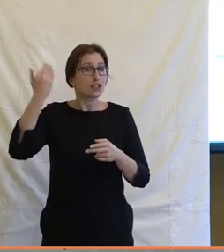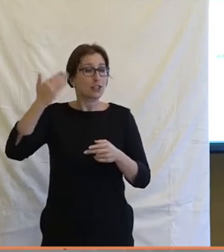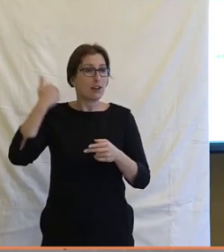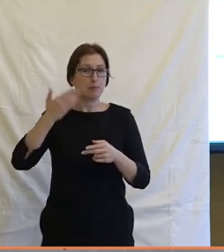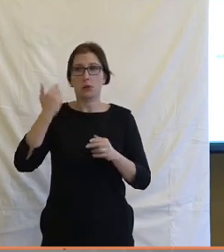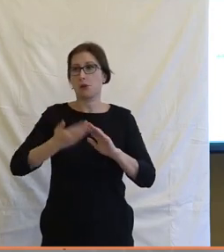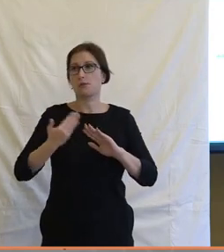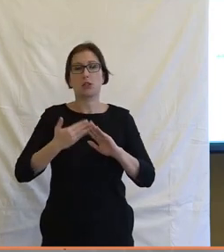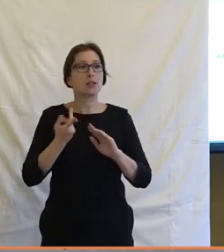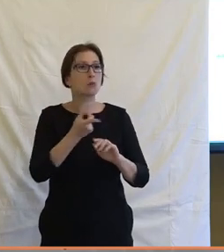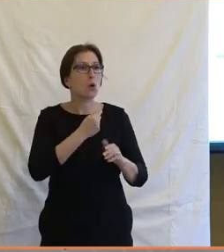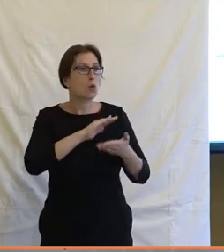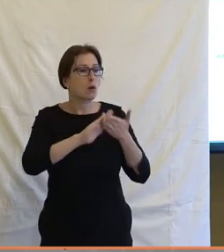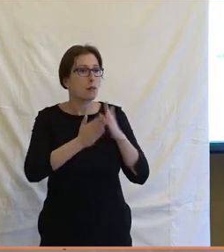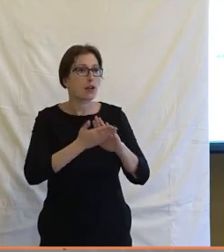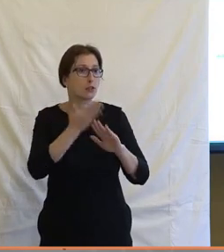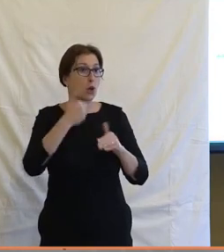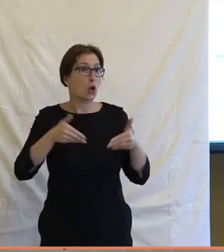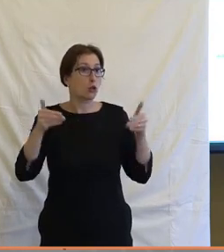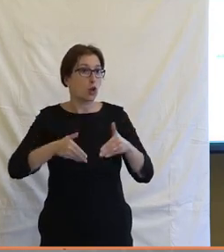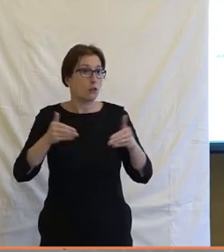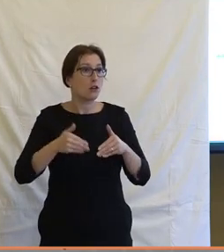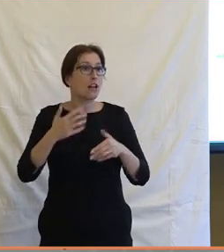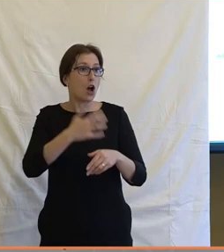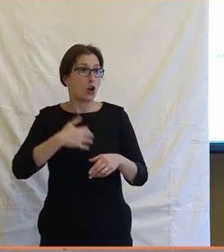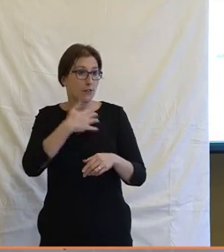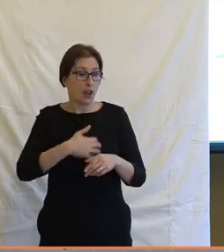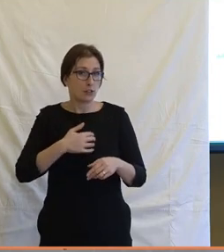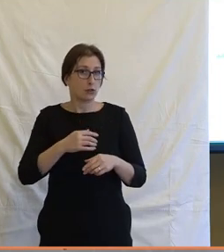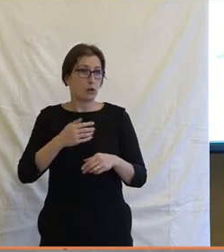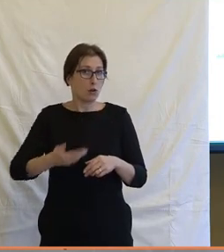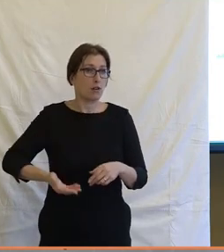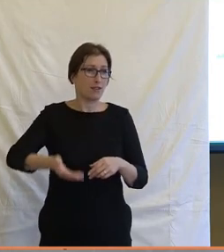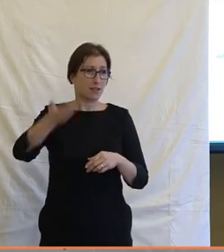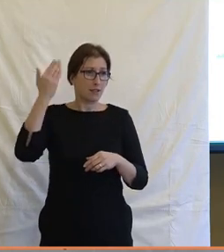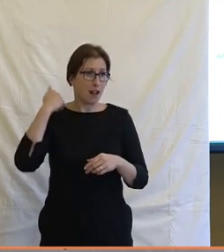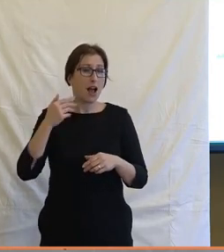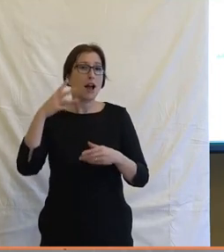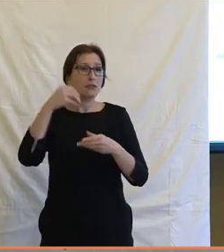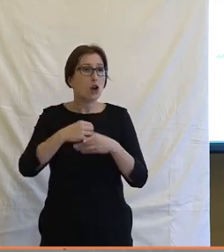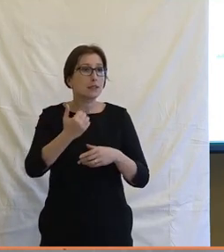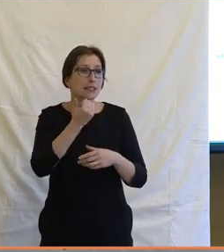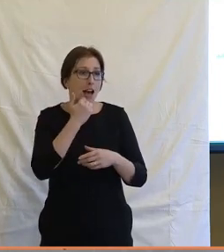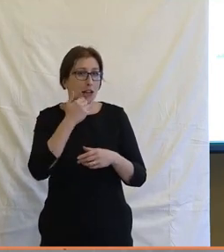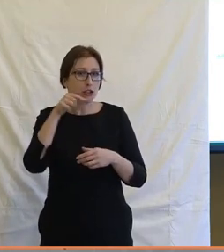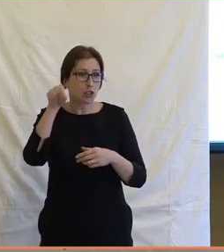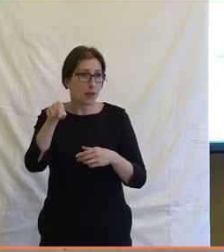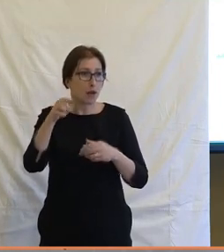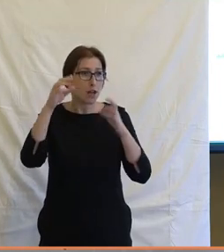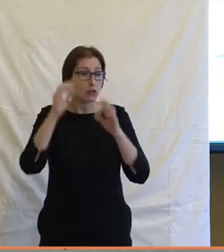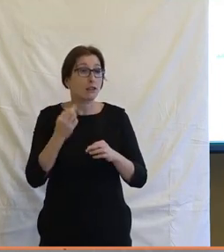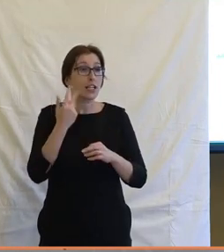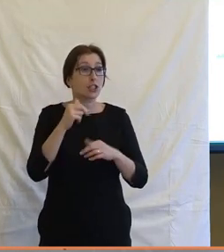že třeba byli s manželem, řeknu, na dovolené v Chorvatsku a byli prostě v Záhřebu, a vy jste schopni jim pustit